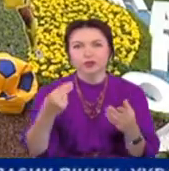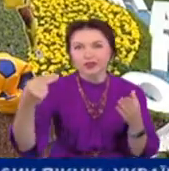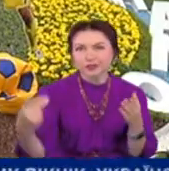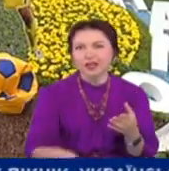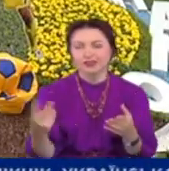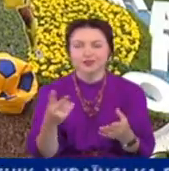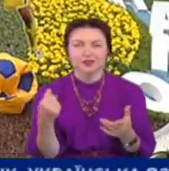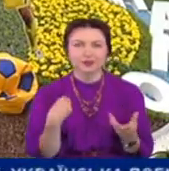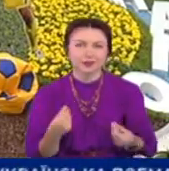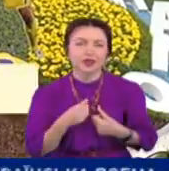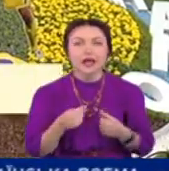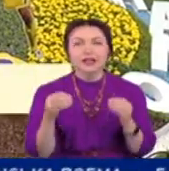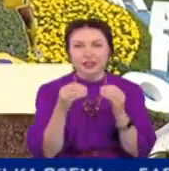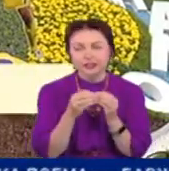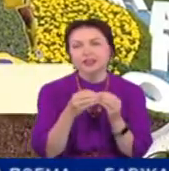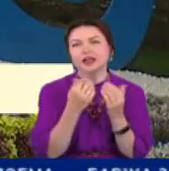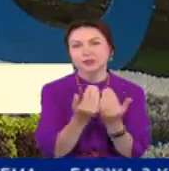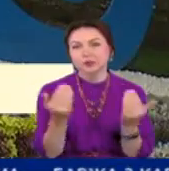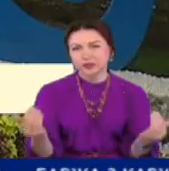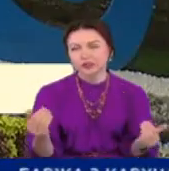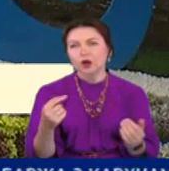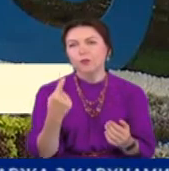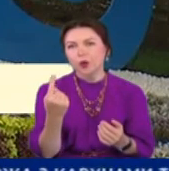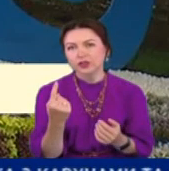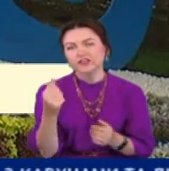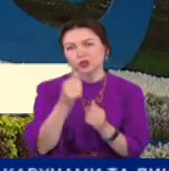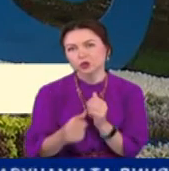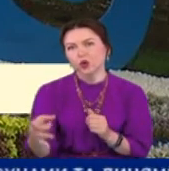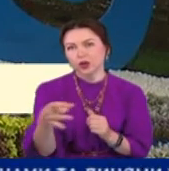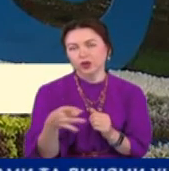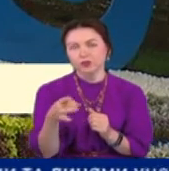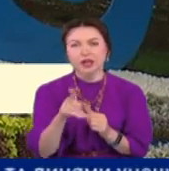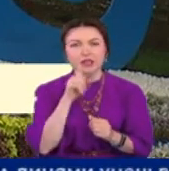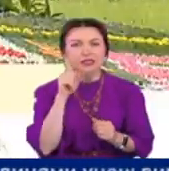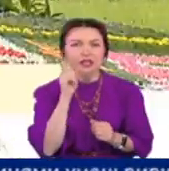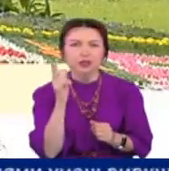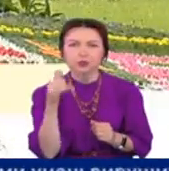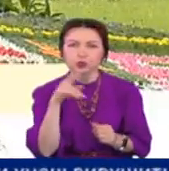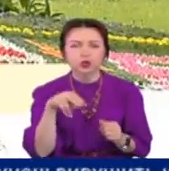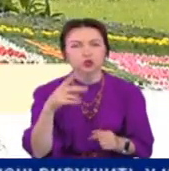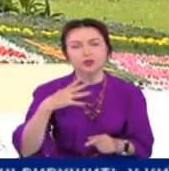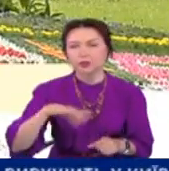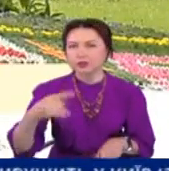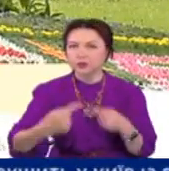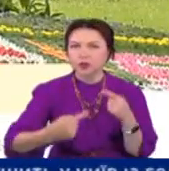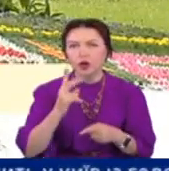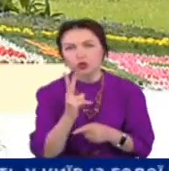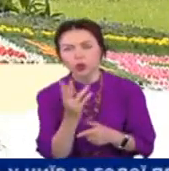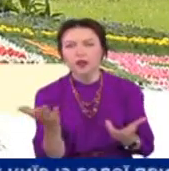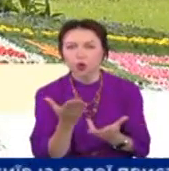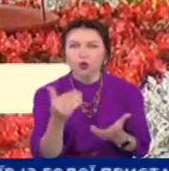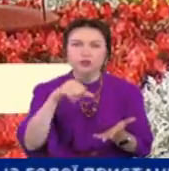расписаться. На виставці 10 експозицій по одній від кожного району. Щоб зеленбудівці між собою не сперечались, хто якого